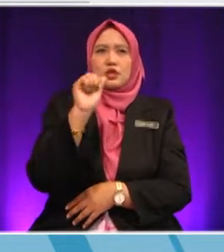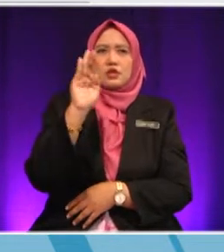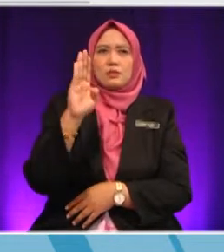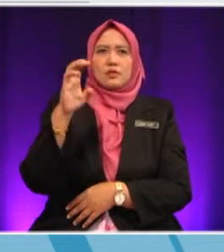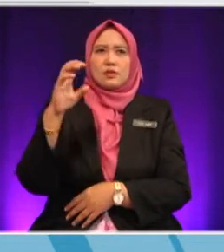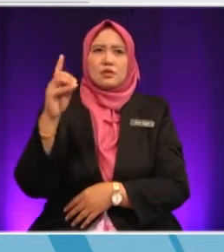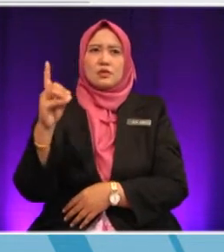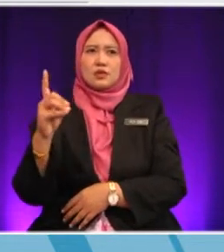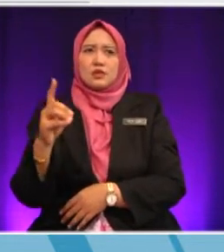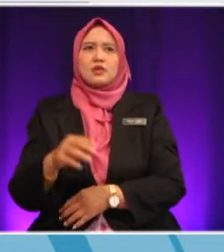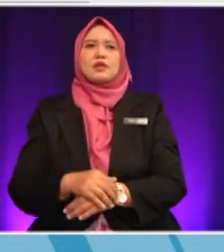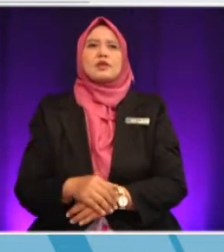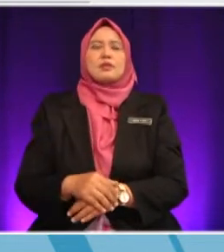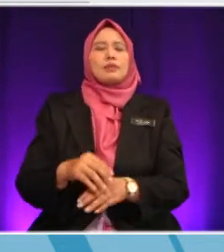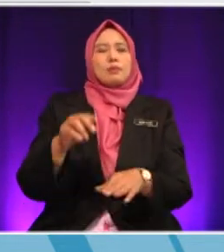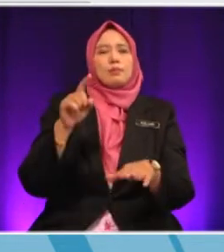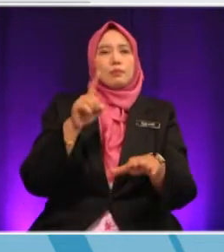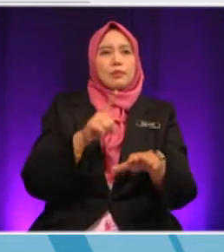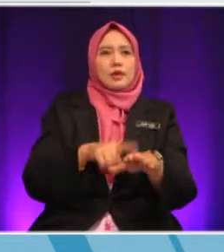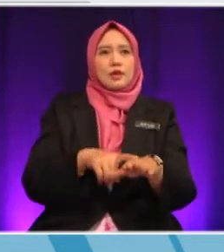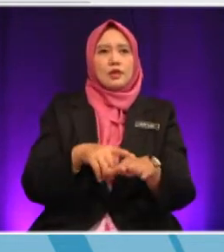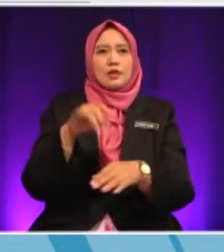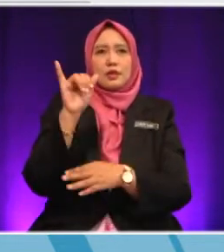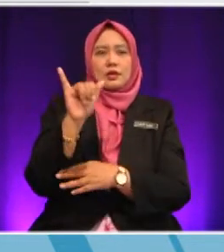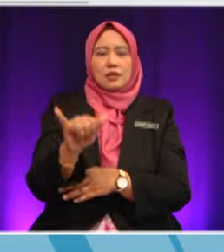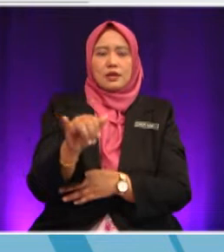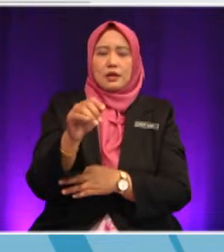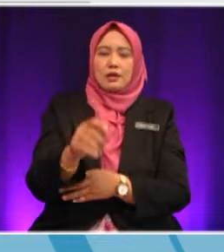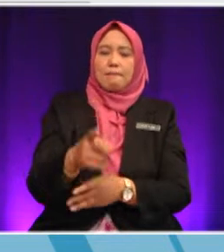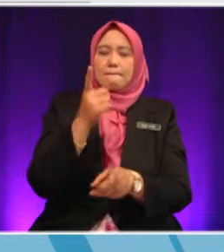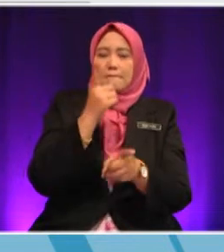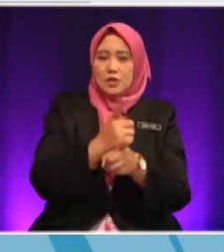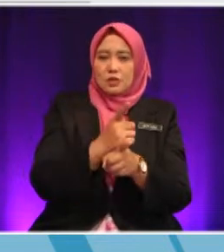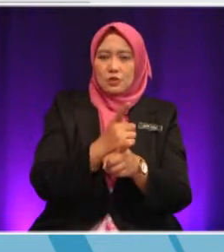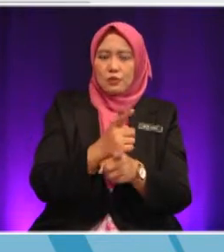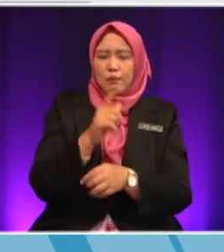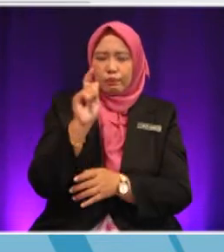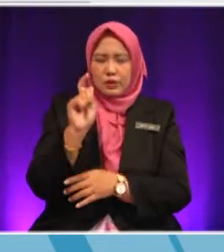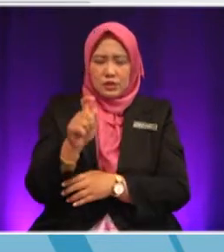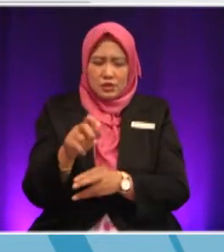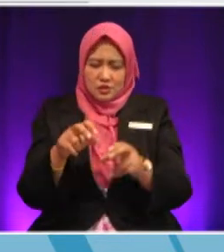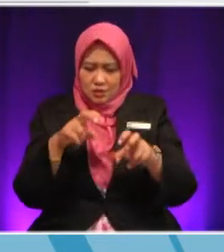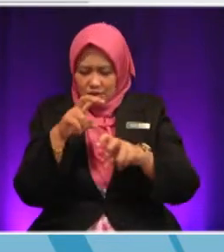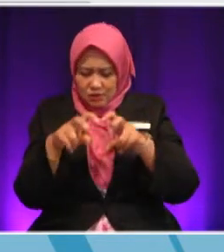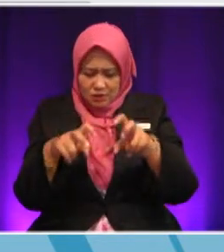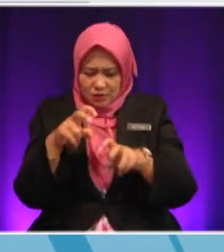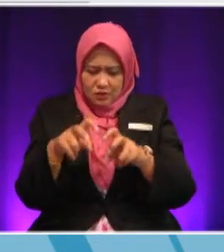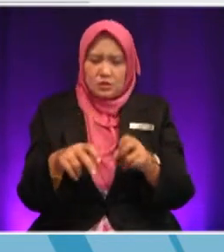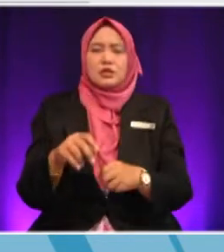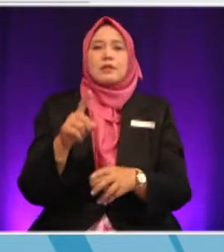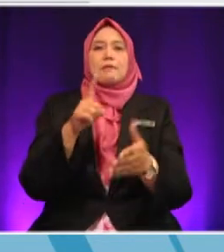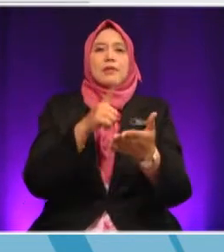macak rendah tapi sebenarnya seorang ini pelukan sedikit analisa-analisa pada soalan dan Pada kategori Ci